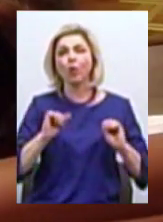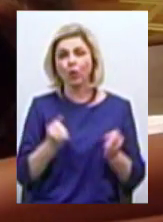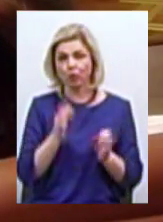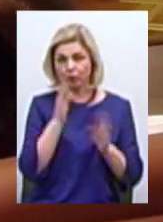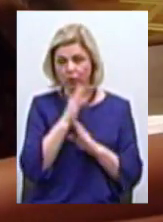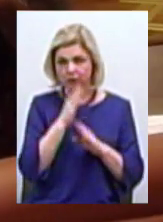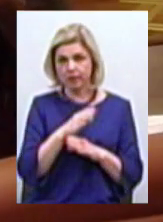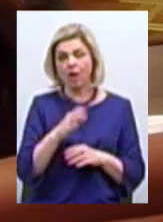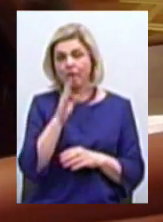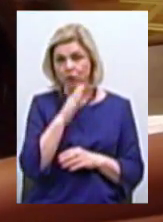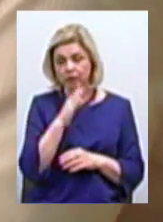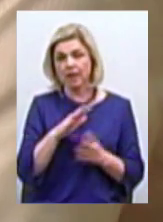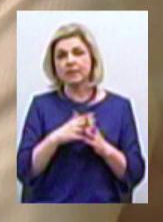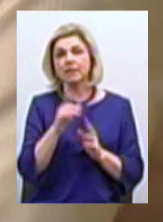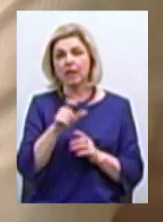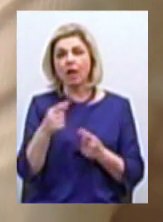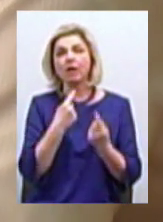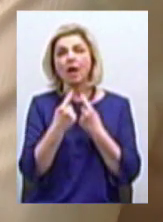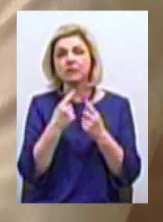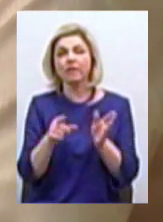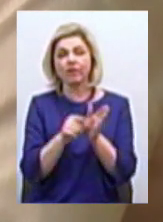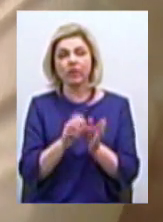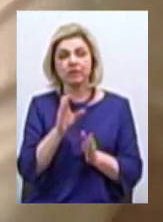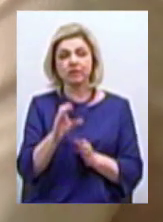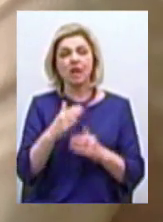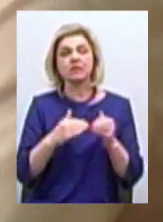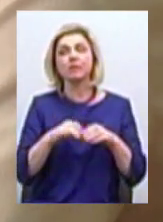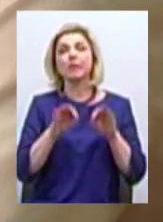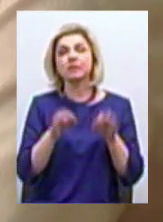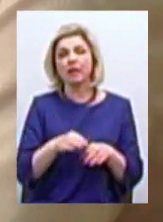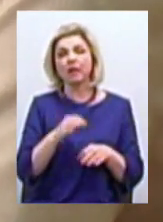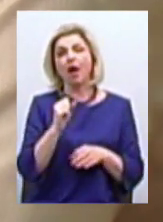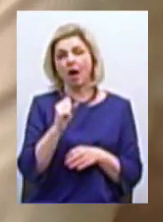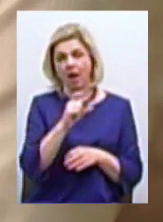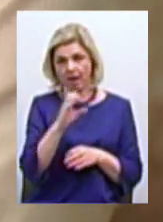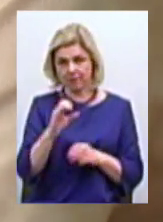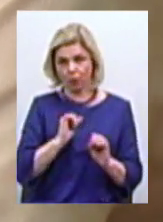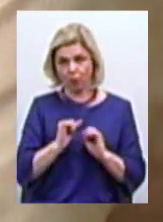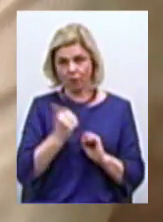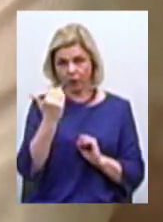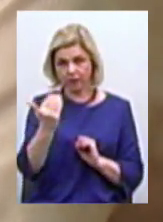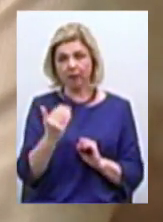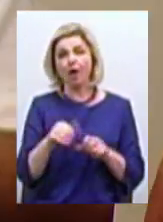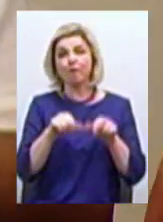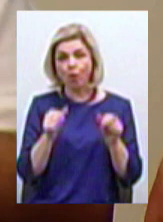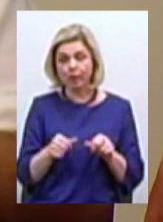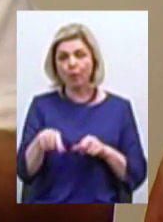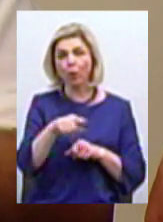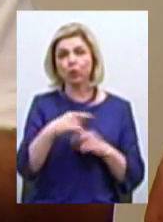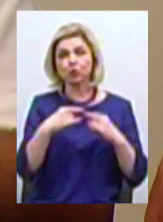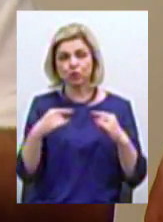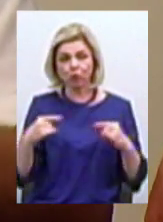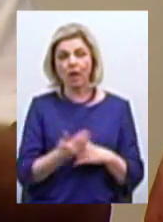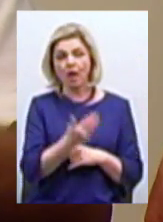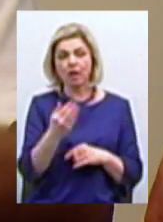водойми. Селяни вели діалог з фахівцями Южноукраїнського енергокомплексу у форматі круглого столу. Для них важливо було почути компетентні